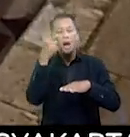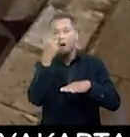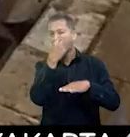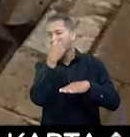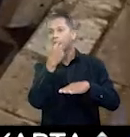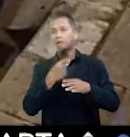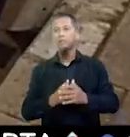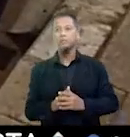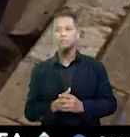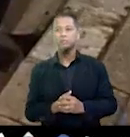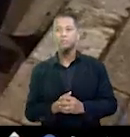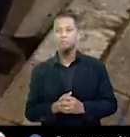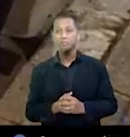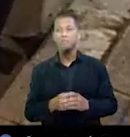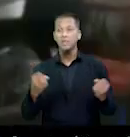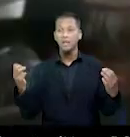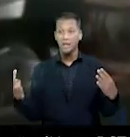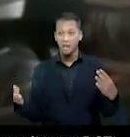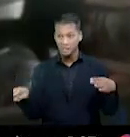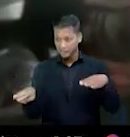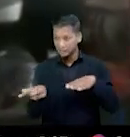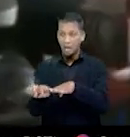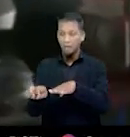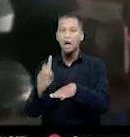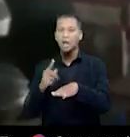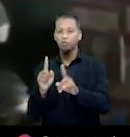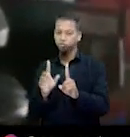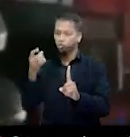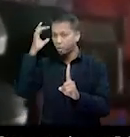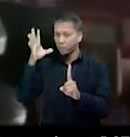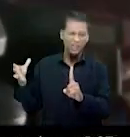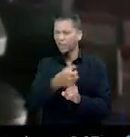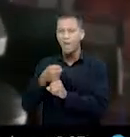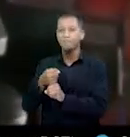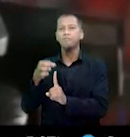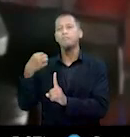Kendaraan yang terlibat kecelakaan dan pengemudi langsung diamankan ke unit laka lantas Polres Jakarta Selatan